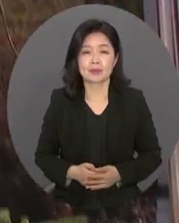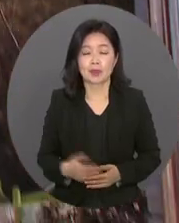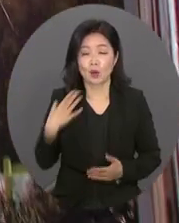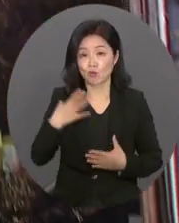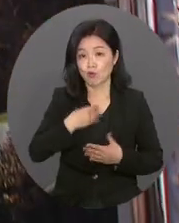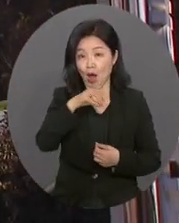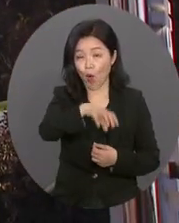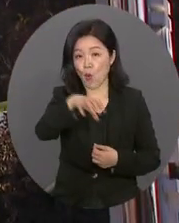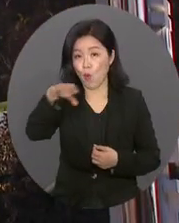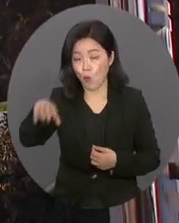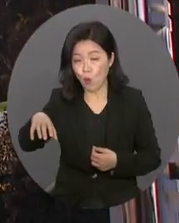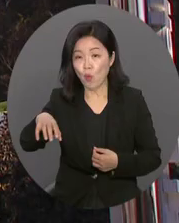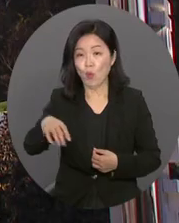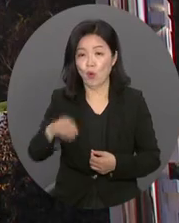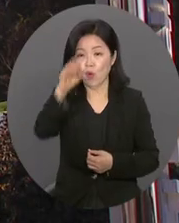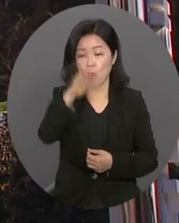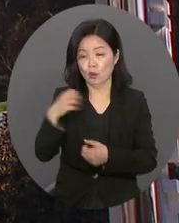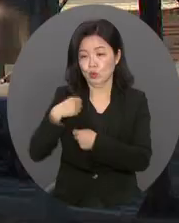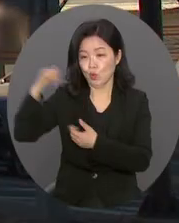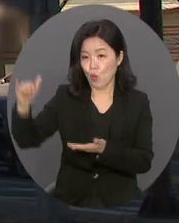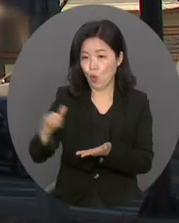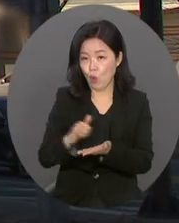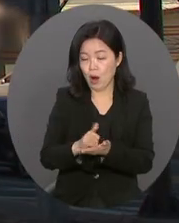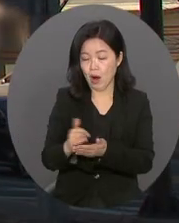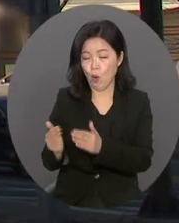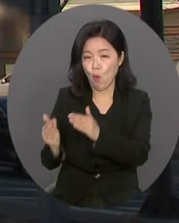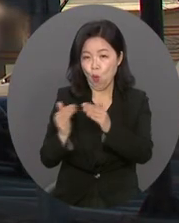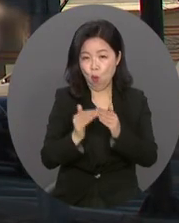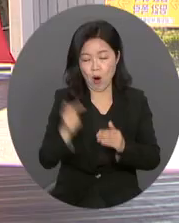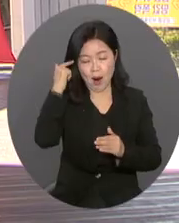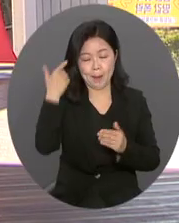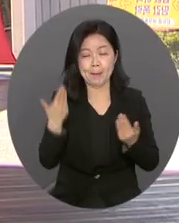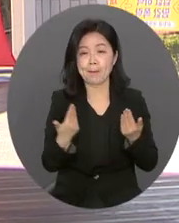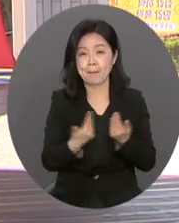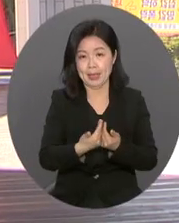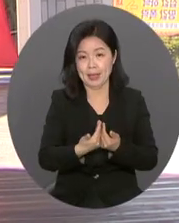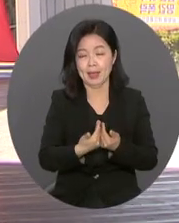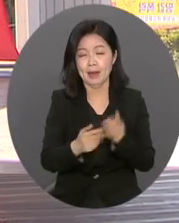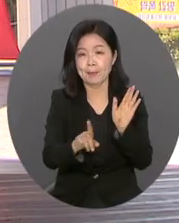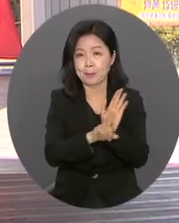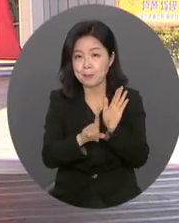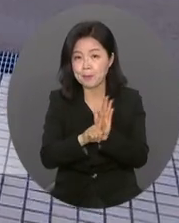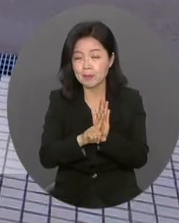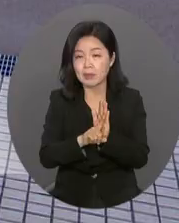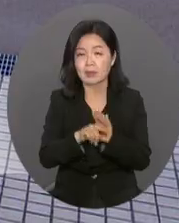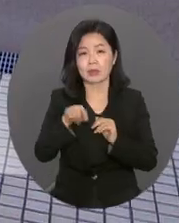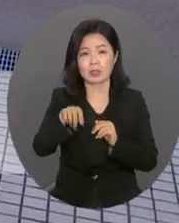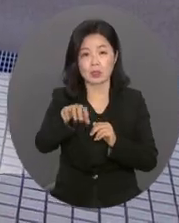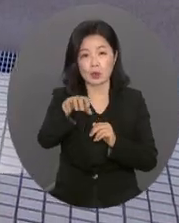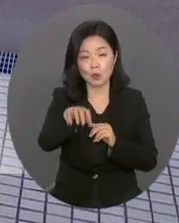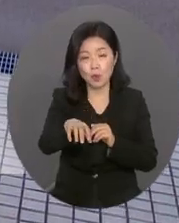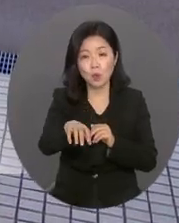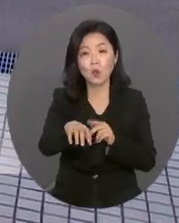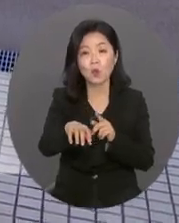무안 곳곳에 내걸린 광주 군공항 이전 반대 현수막과 광고탑입니다. 무안군과 군민대책위원회가